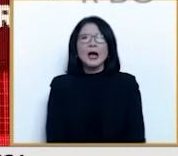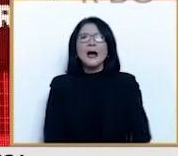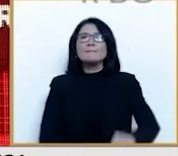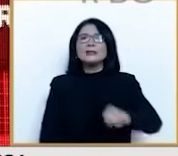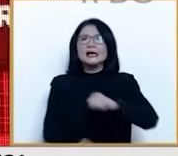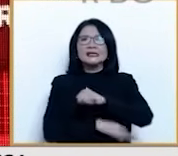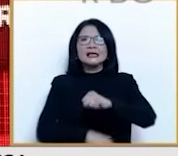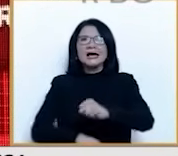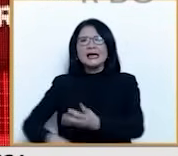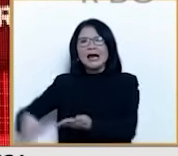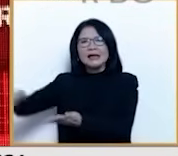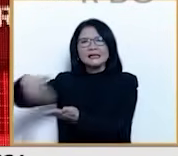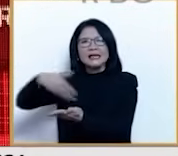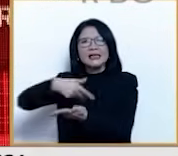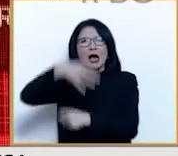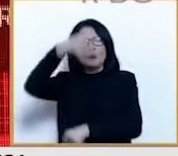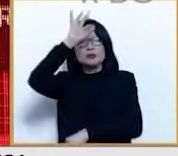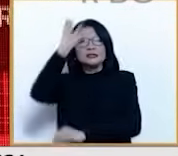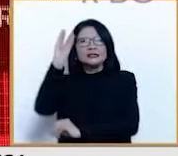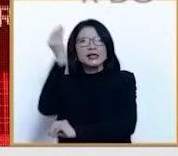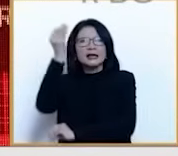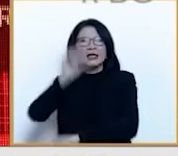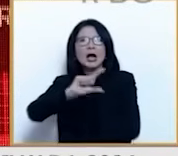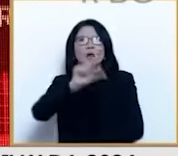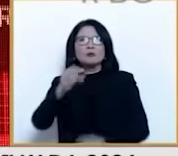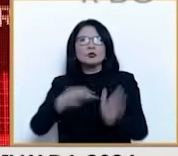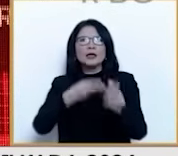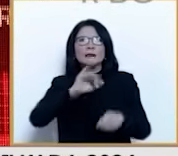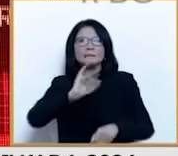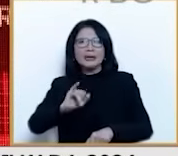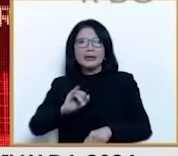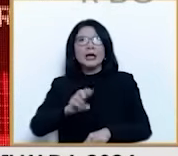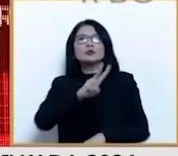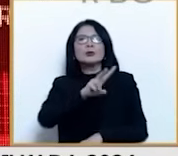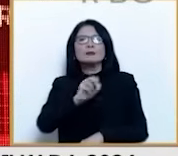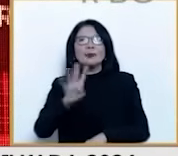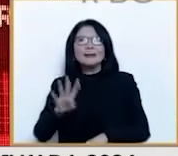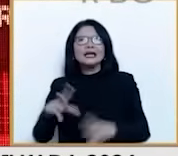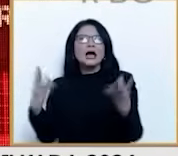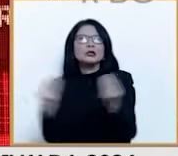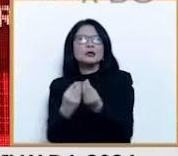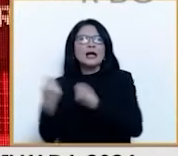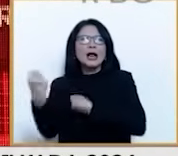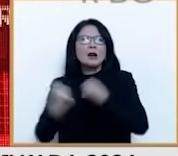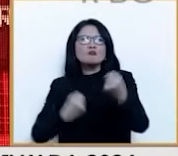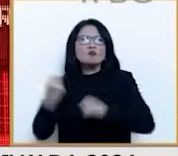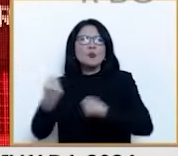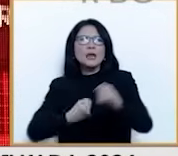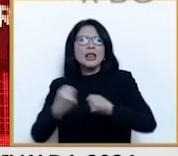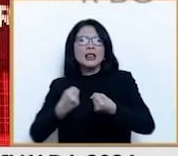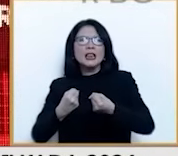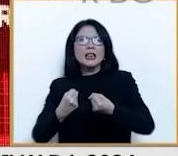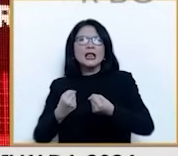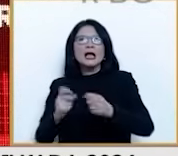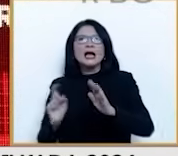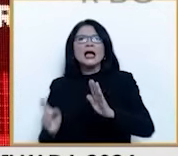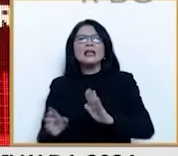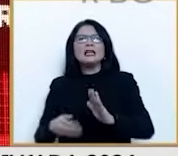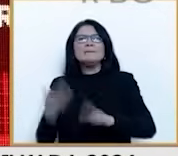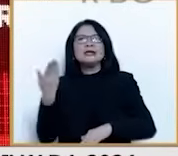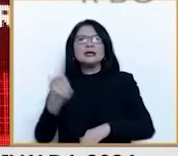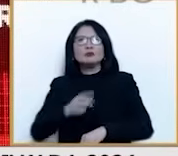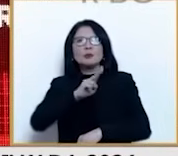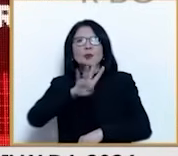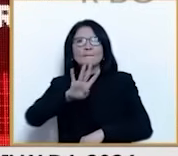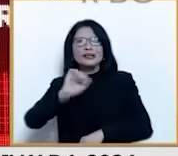Berdasarkan data Polda Metro Jaya pada bulan Mei 2024, total kendaraan tercatat lebih dari 24